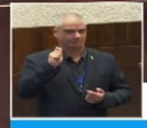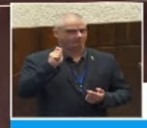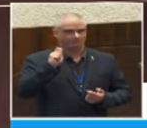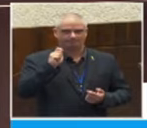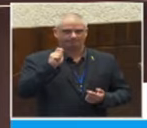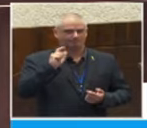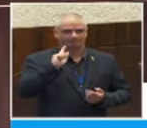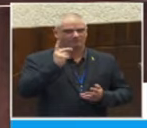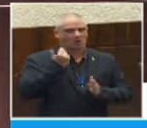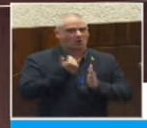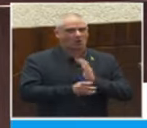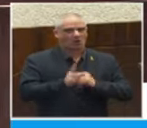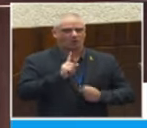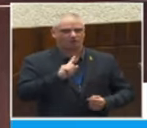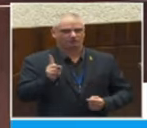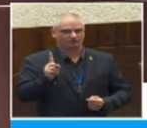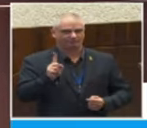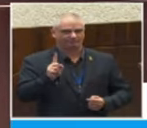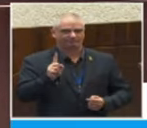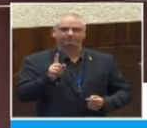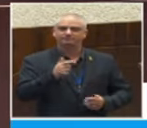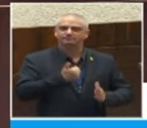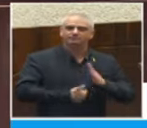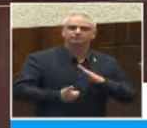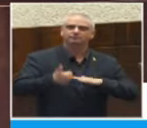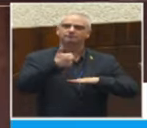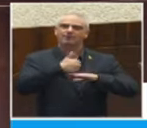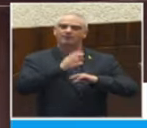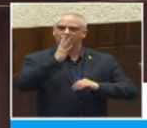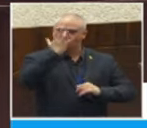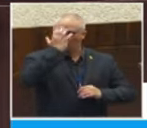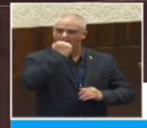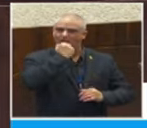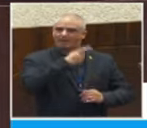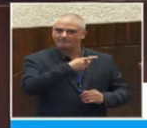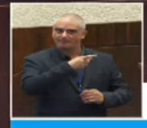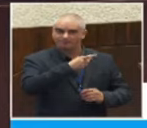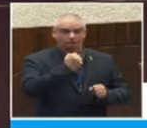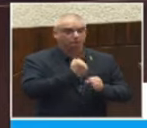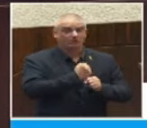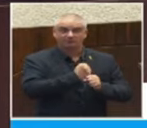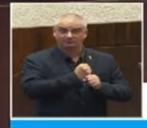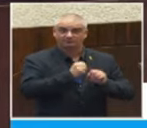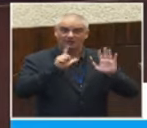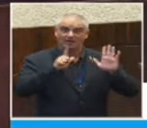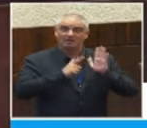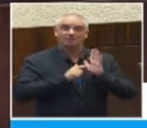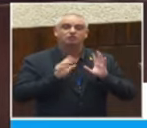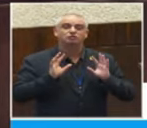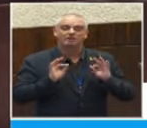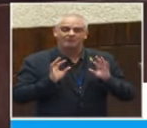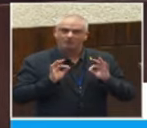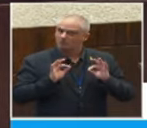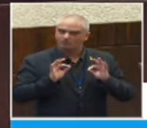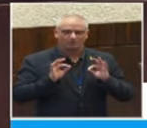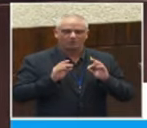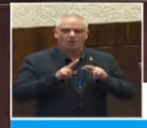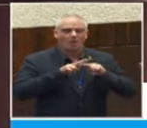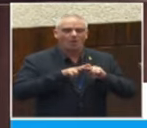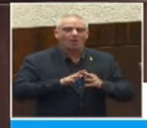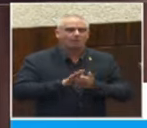לשווא. מצמרת הנהגת החמאס שחוללה את השבעה באוקטובר לא נותר כמעט